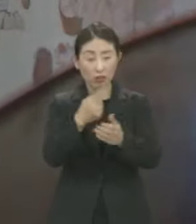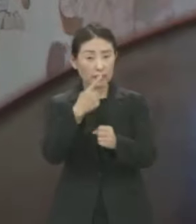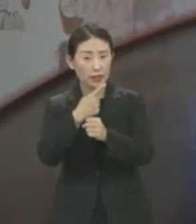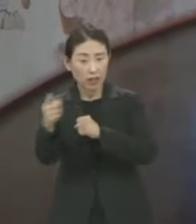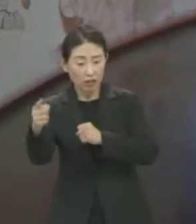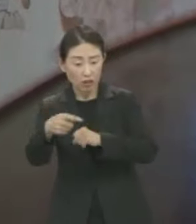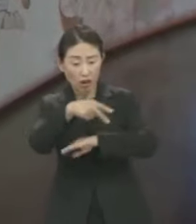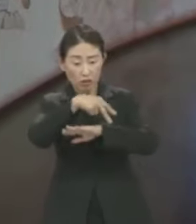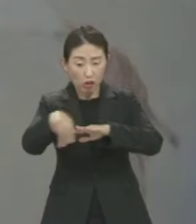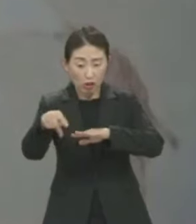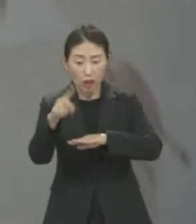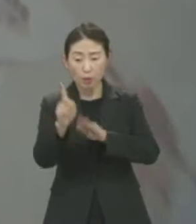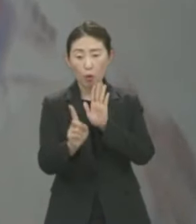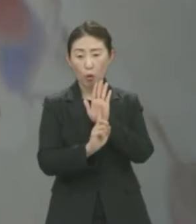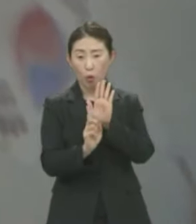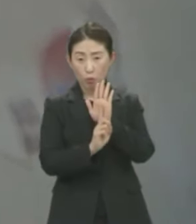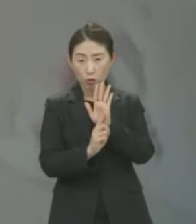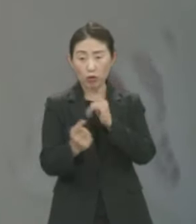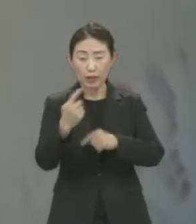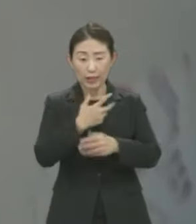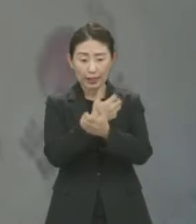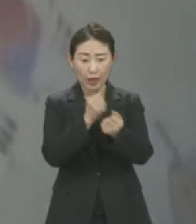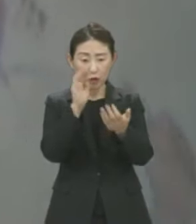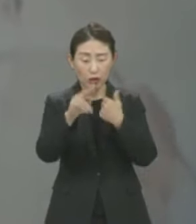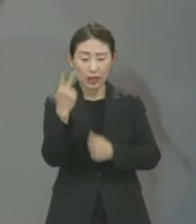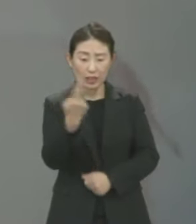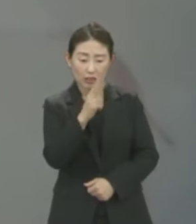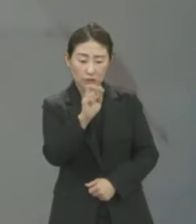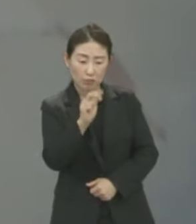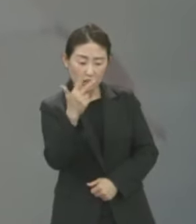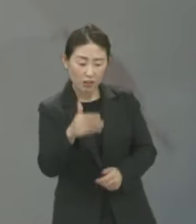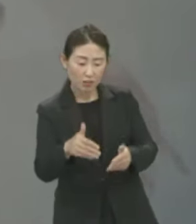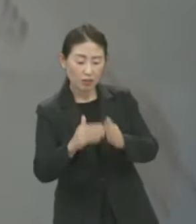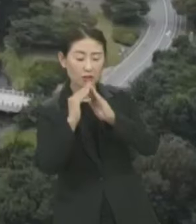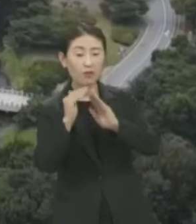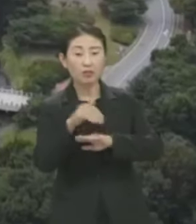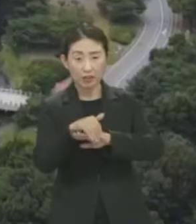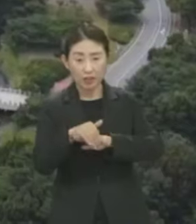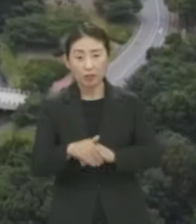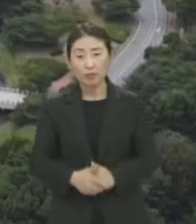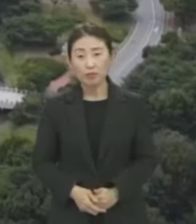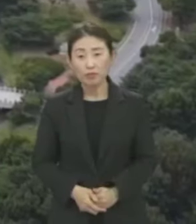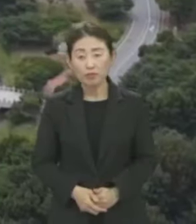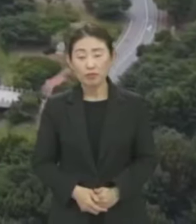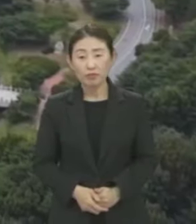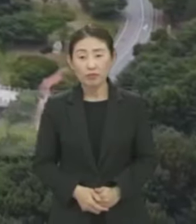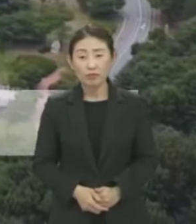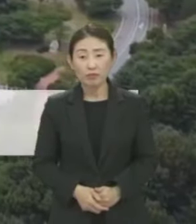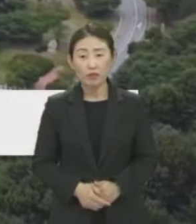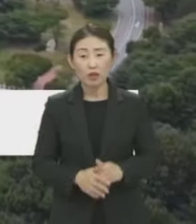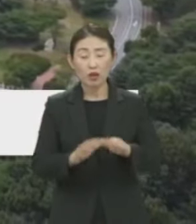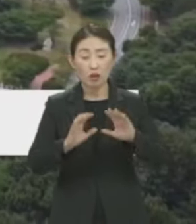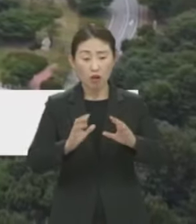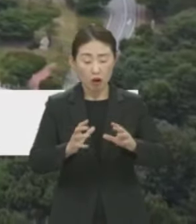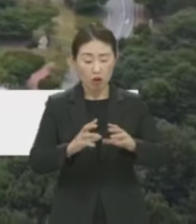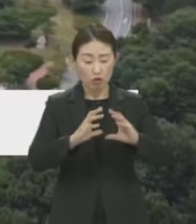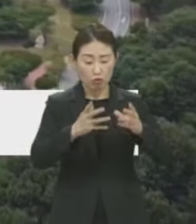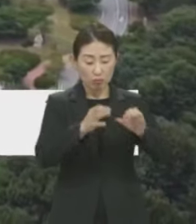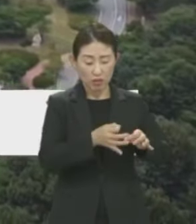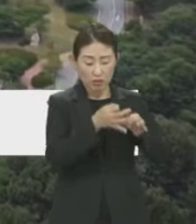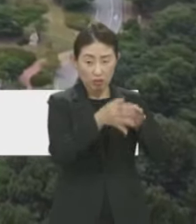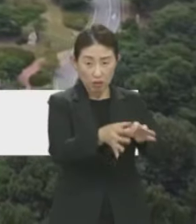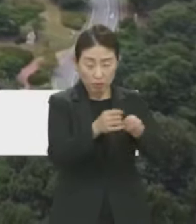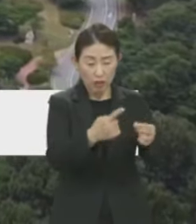내년에 설계 공모와 계약을 거쳐 2027년 완공될 예정입니다. 결의의 성지이자 국민 성금으로